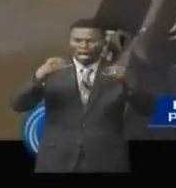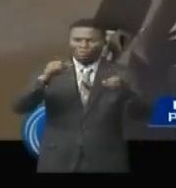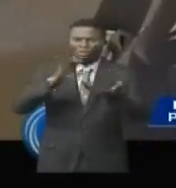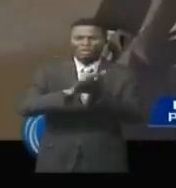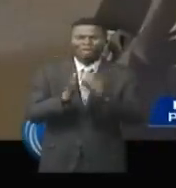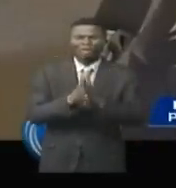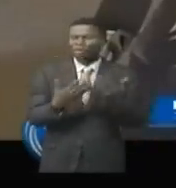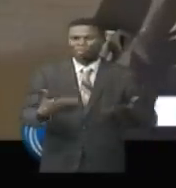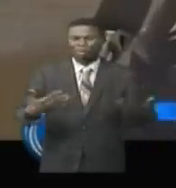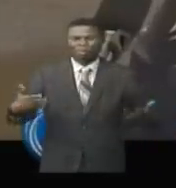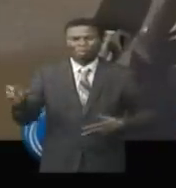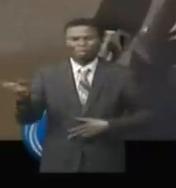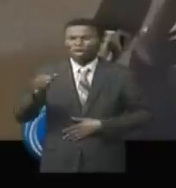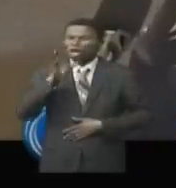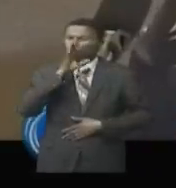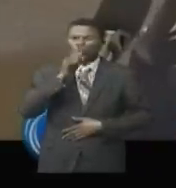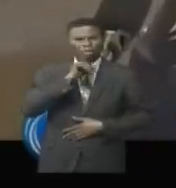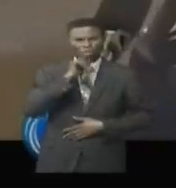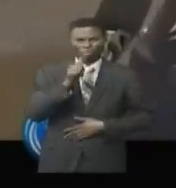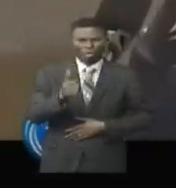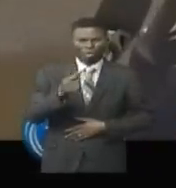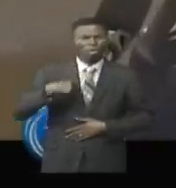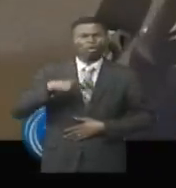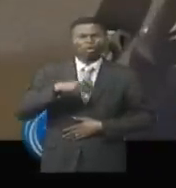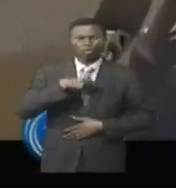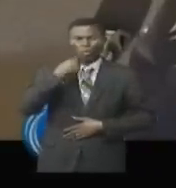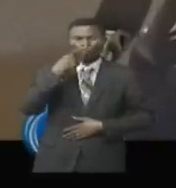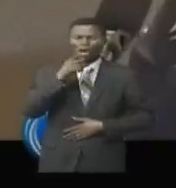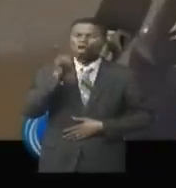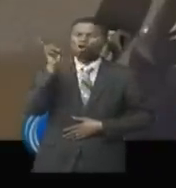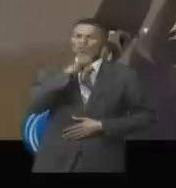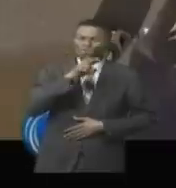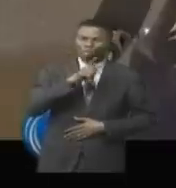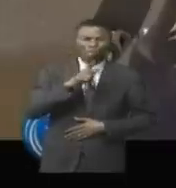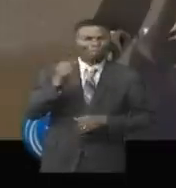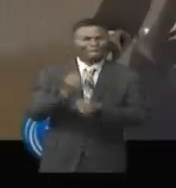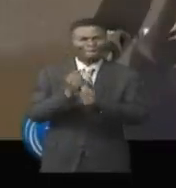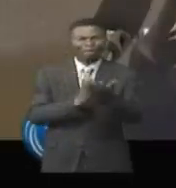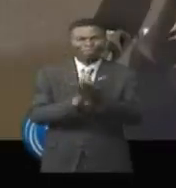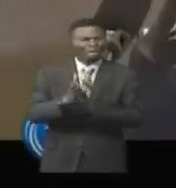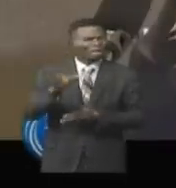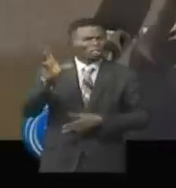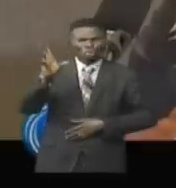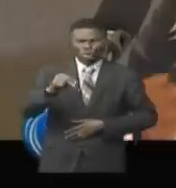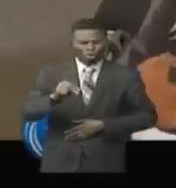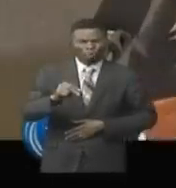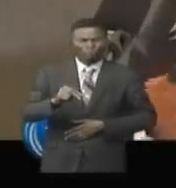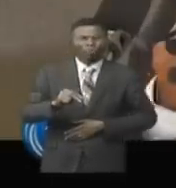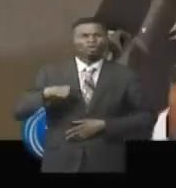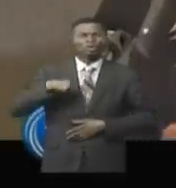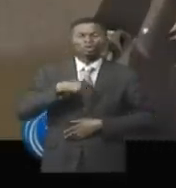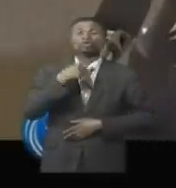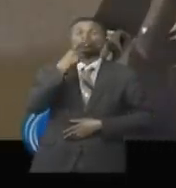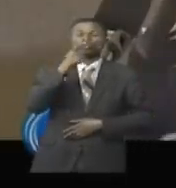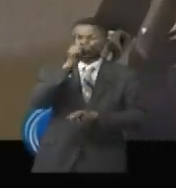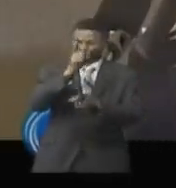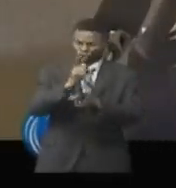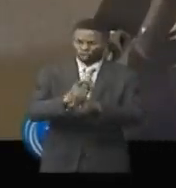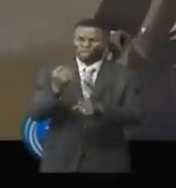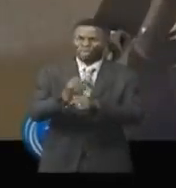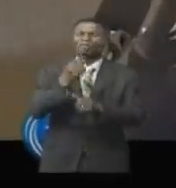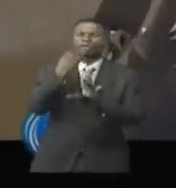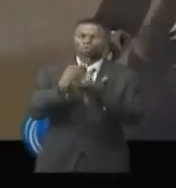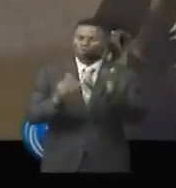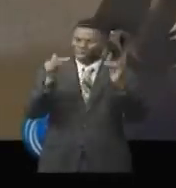communication mensongère où nous disons des choses que nous ne faisons pas. Ça ne se fera pas comme ça. Nous allons dire ce que nous faisons. Quand nous